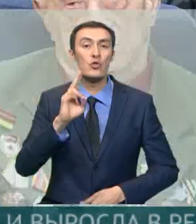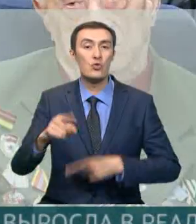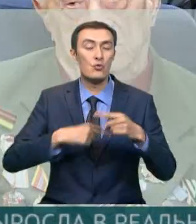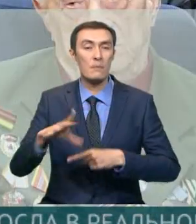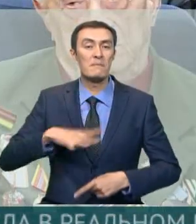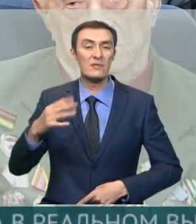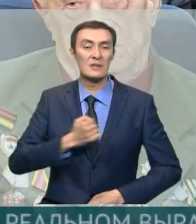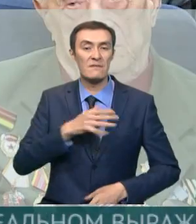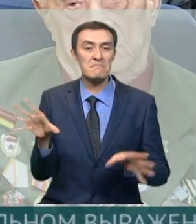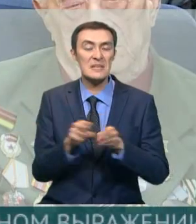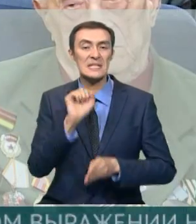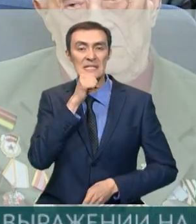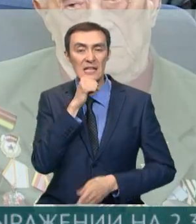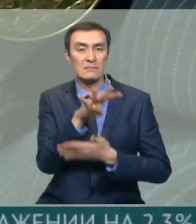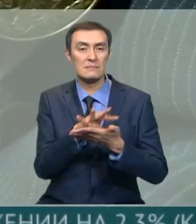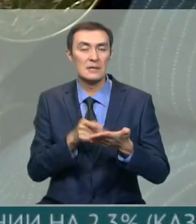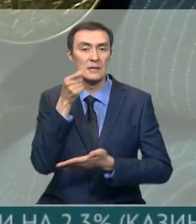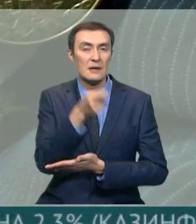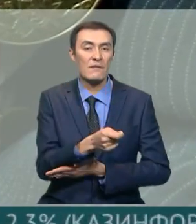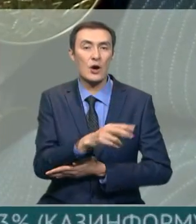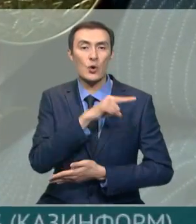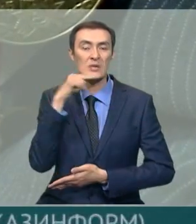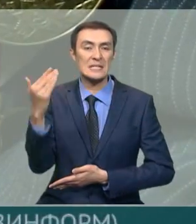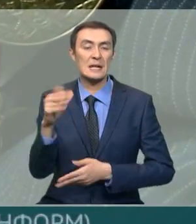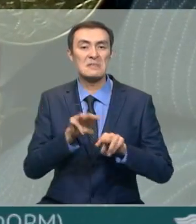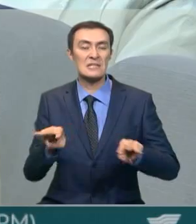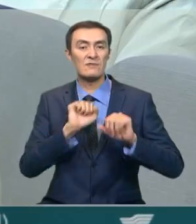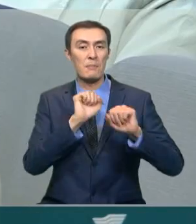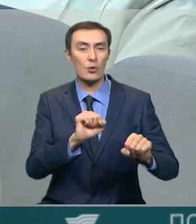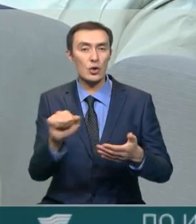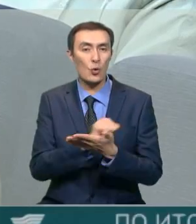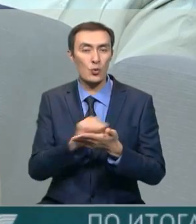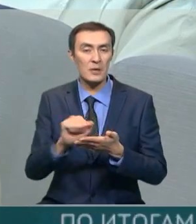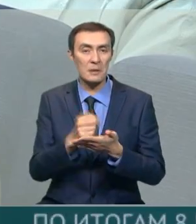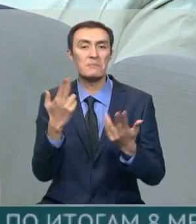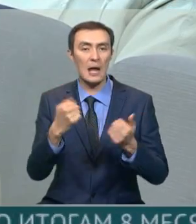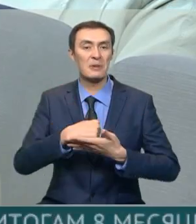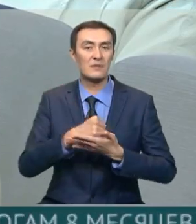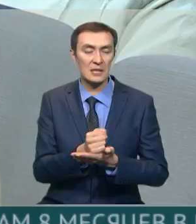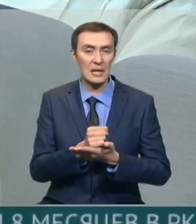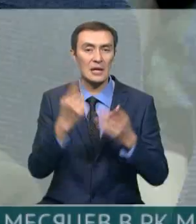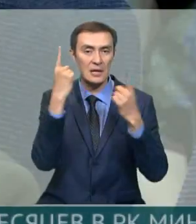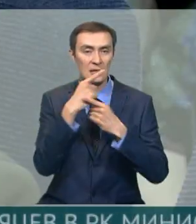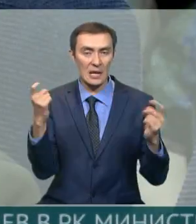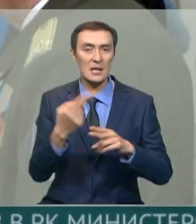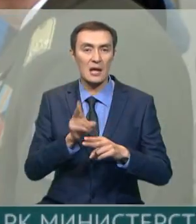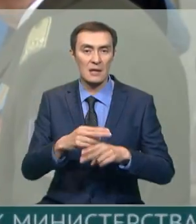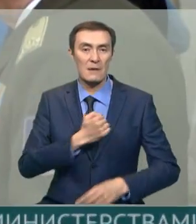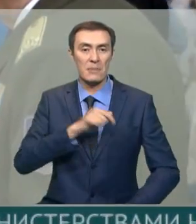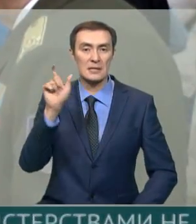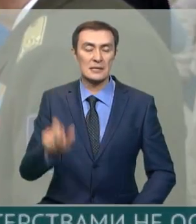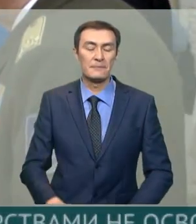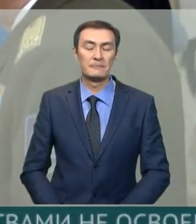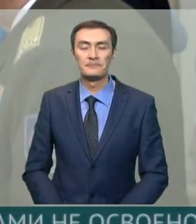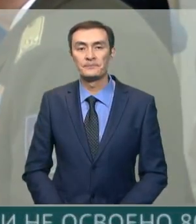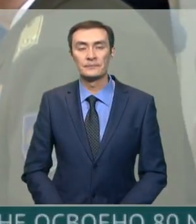солдата. Вместе с дедом он написал запрос в Российское министерство обороны. Архивные документы подтвердили данные о бойце.